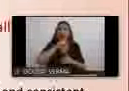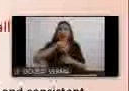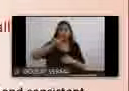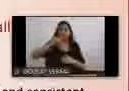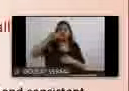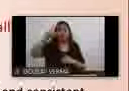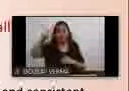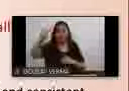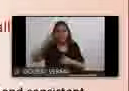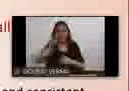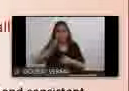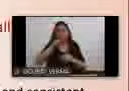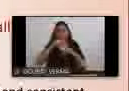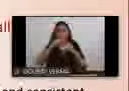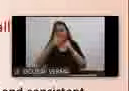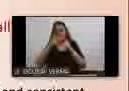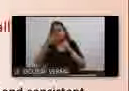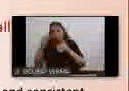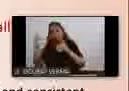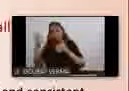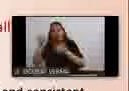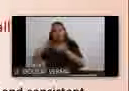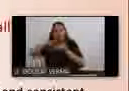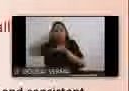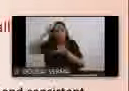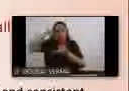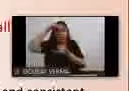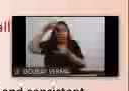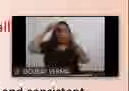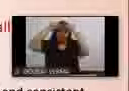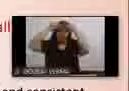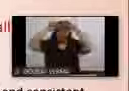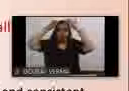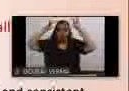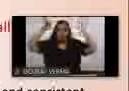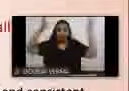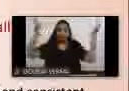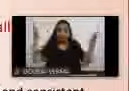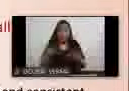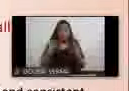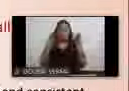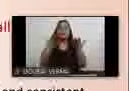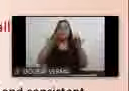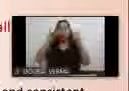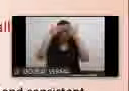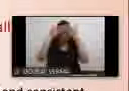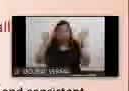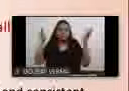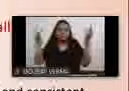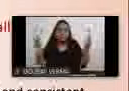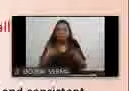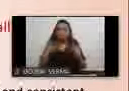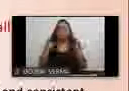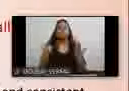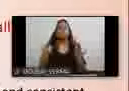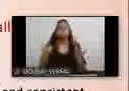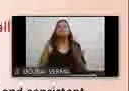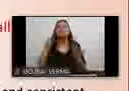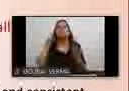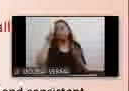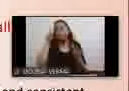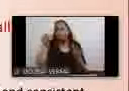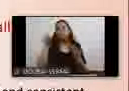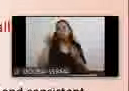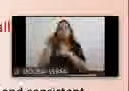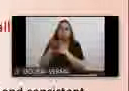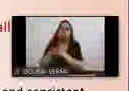the basis of learning, the basis of age-appropriate inputs, age-appropriate skills should